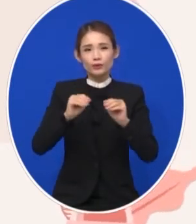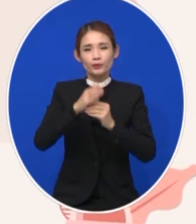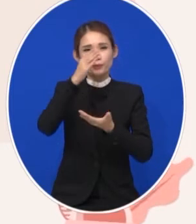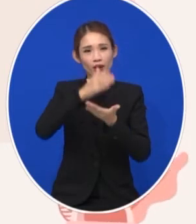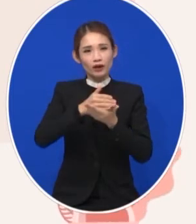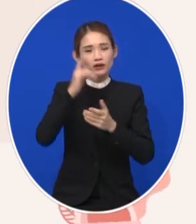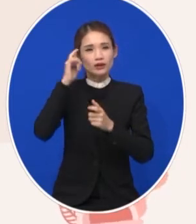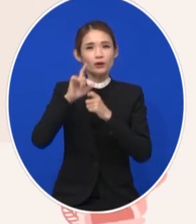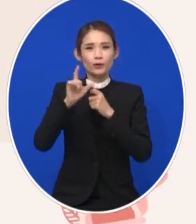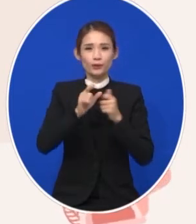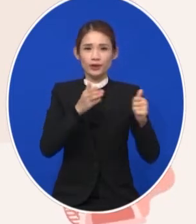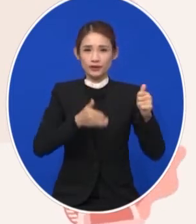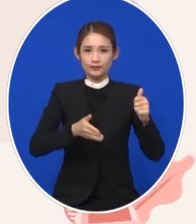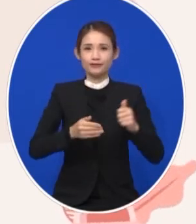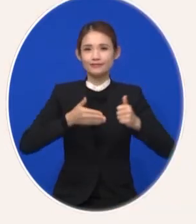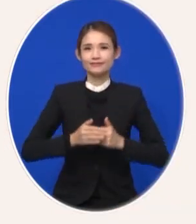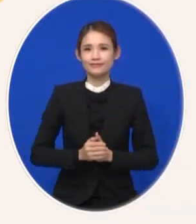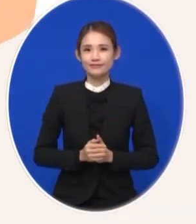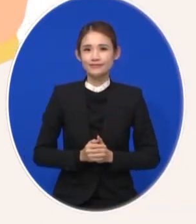상담하세요.